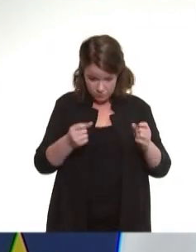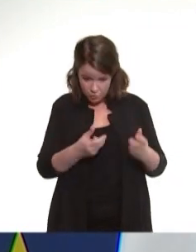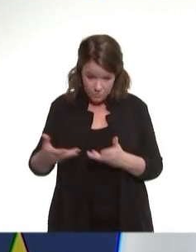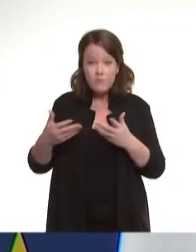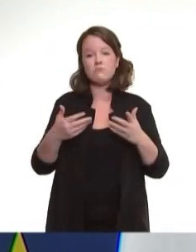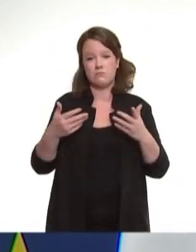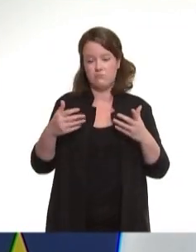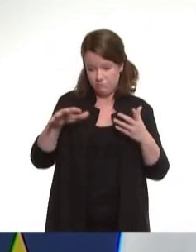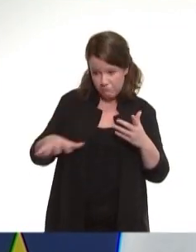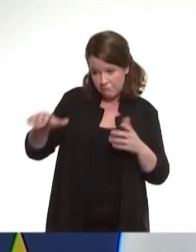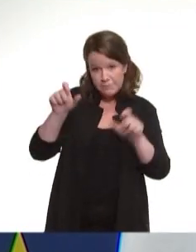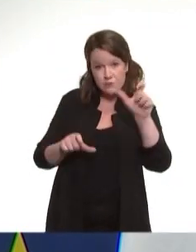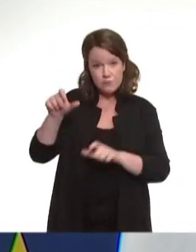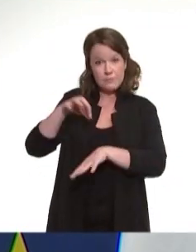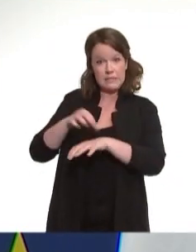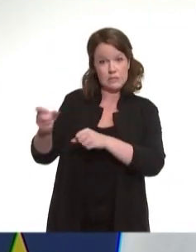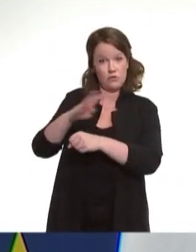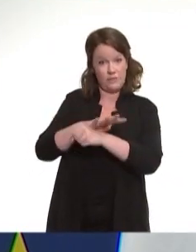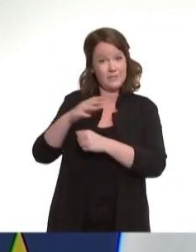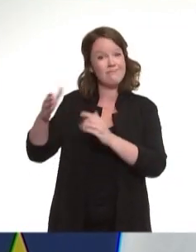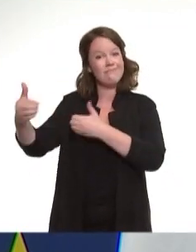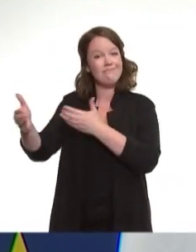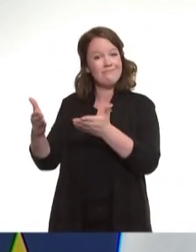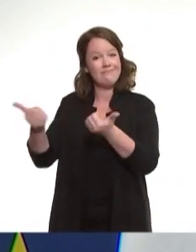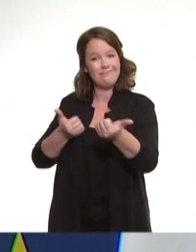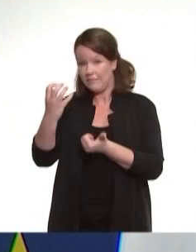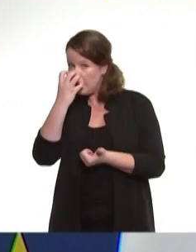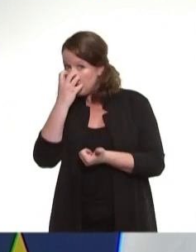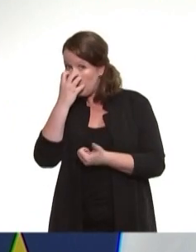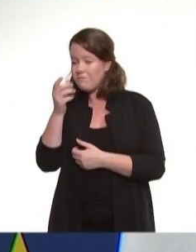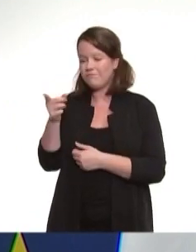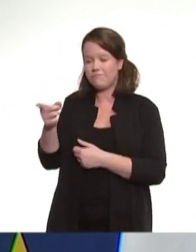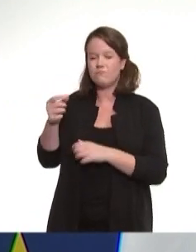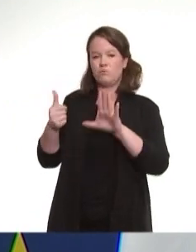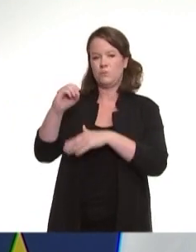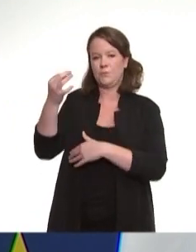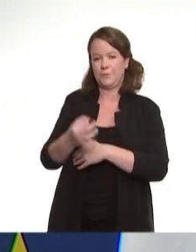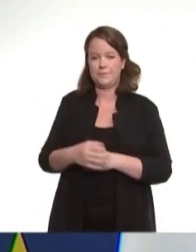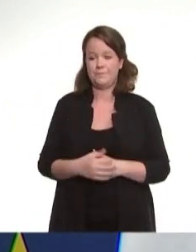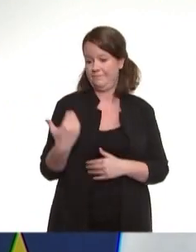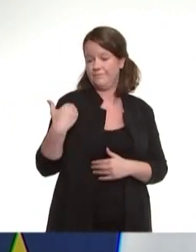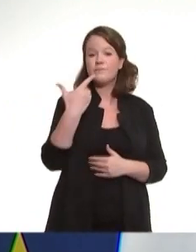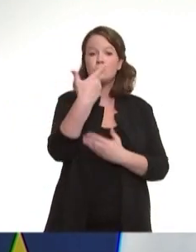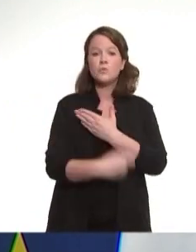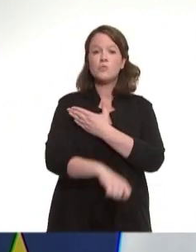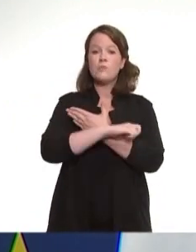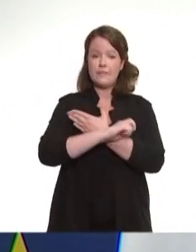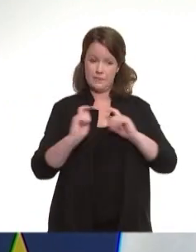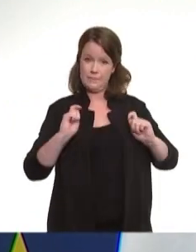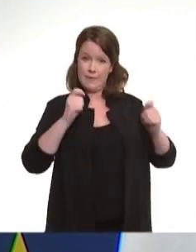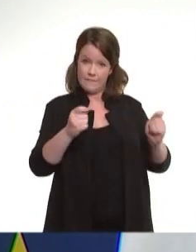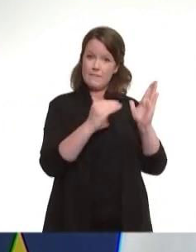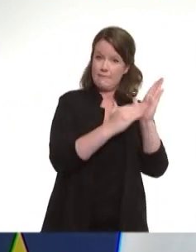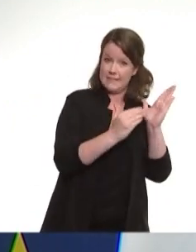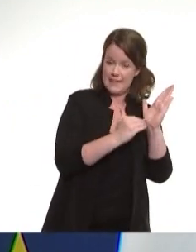je vous rappelle qu'il y a quinze jours nous avons classé marseille et la guadeloupe en zone d' alerte maximale